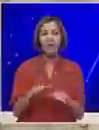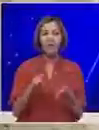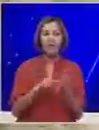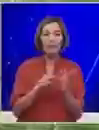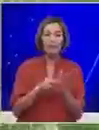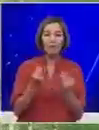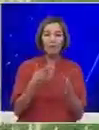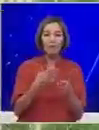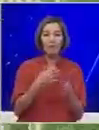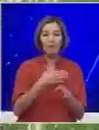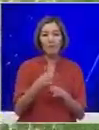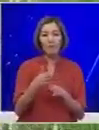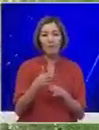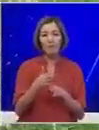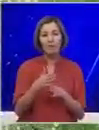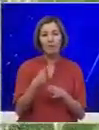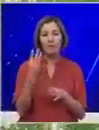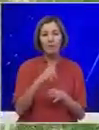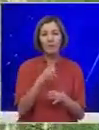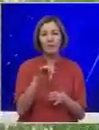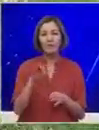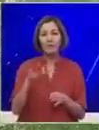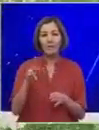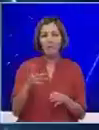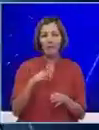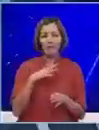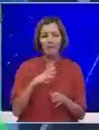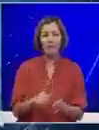на субсидирование продукции выделен 31 миллиард